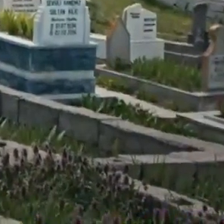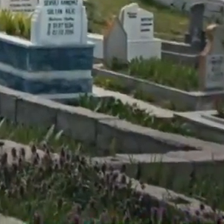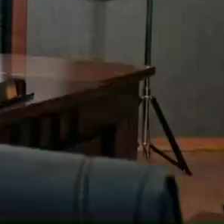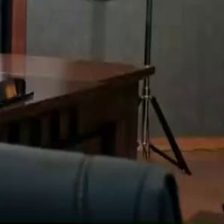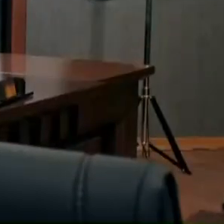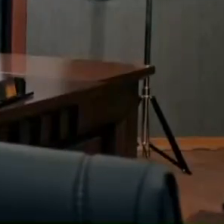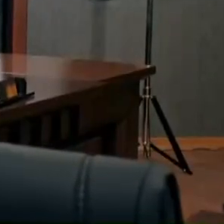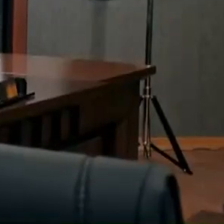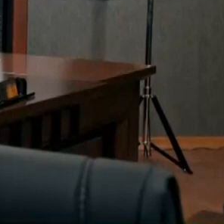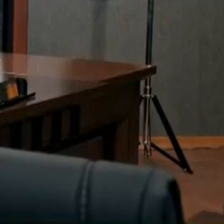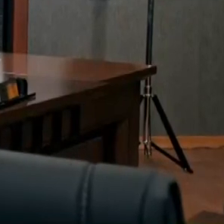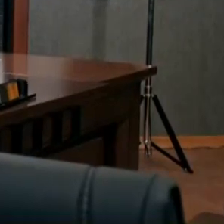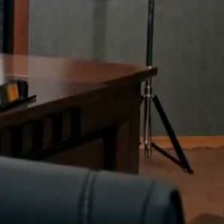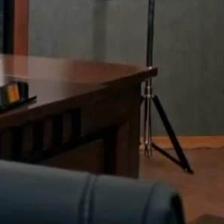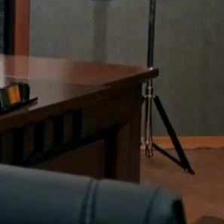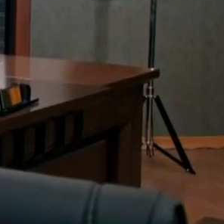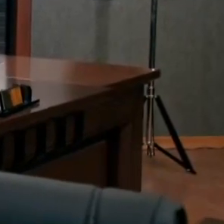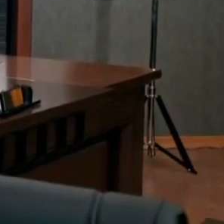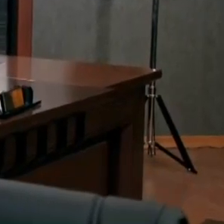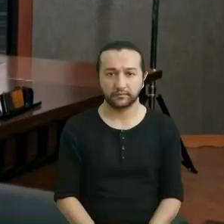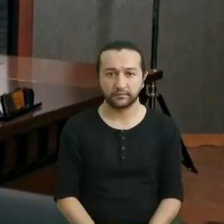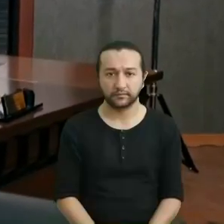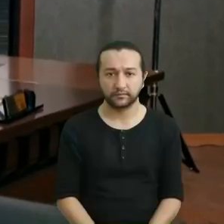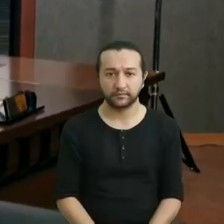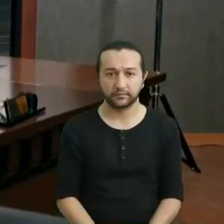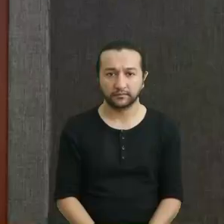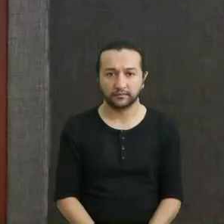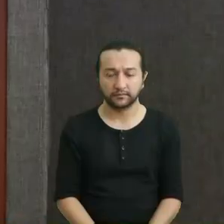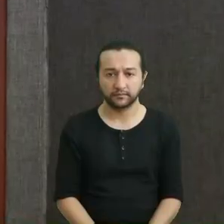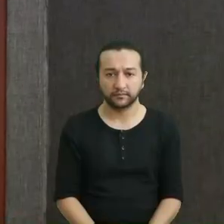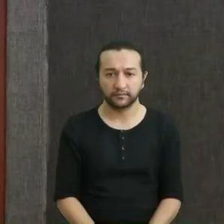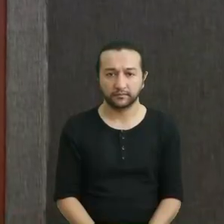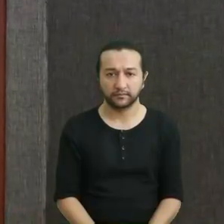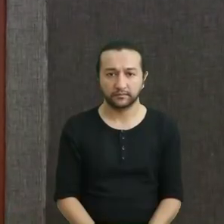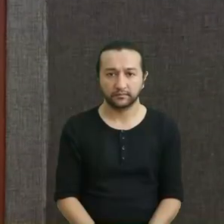Murat ofisindeki masada, ellerinin içinde kalem çeviriyor.